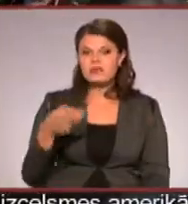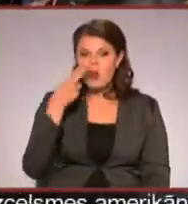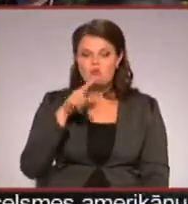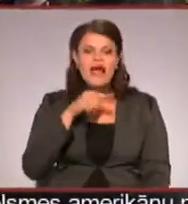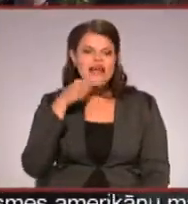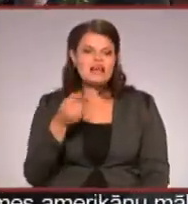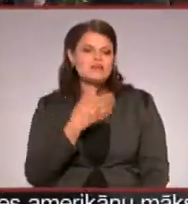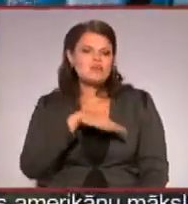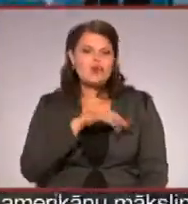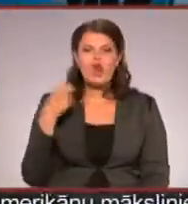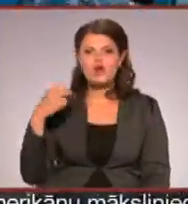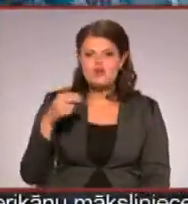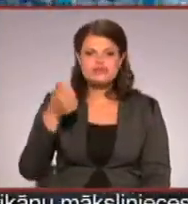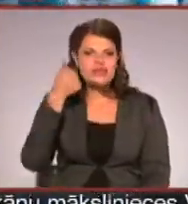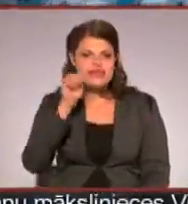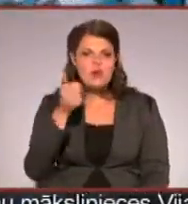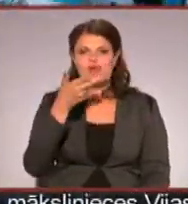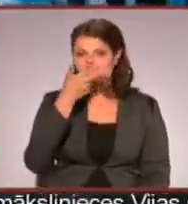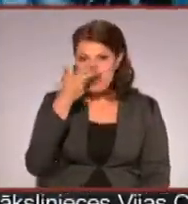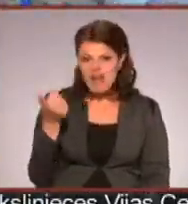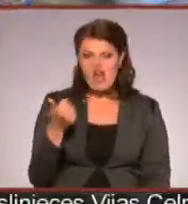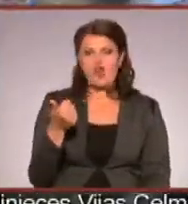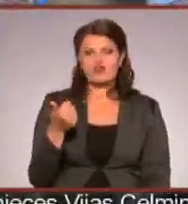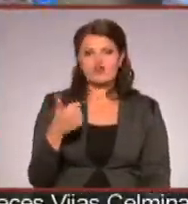Krievijas, Polijas, Turcijas, kā arī Igaunijas un Lietuvas.